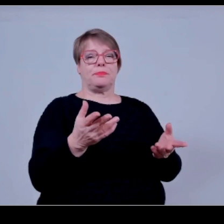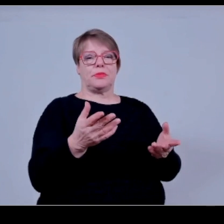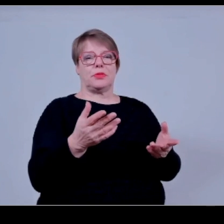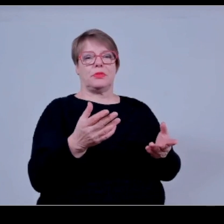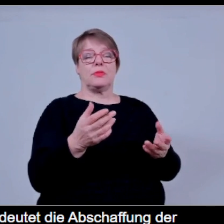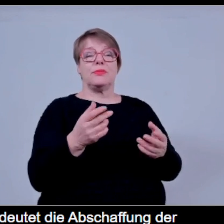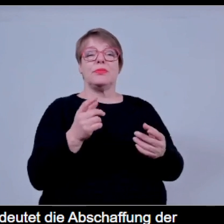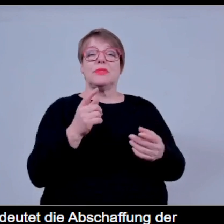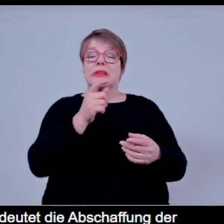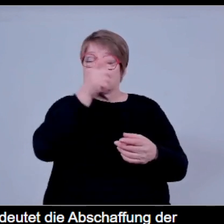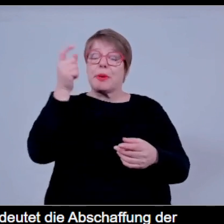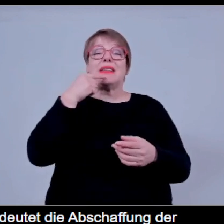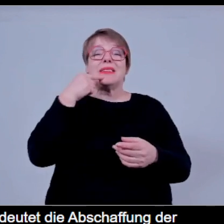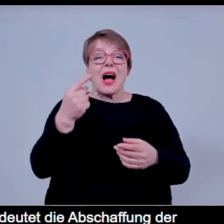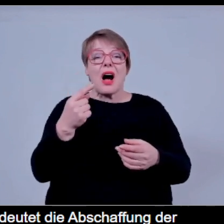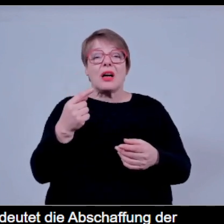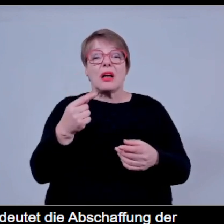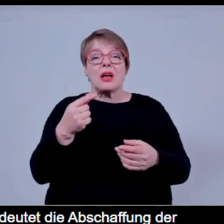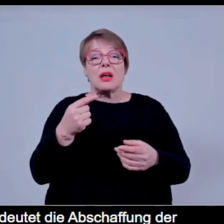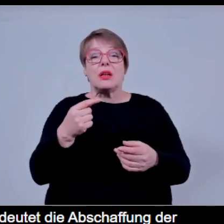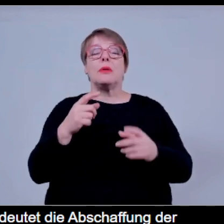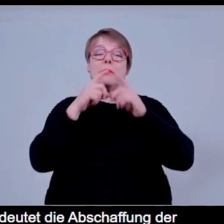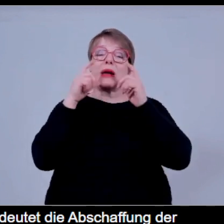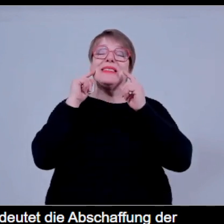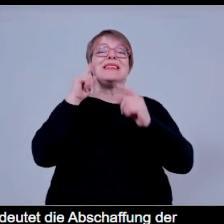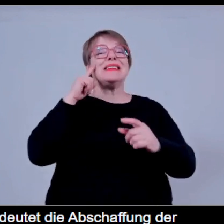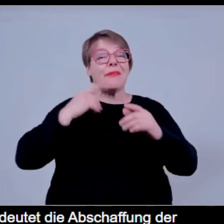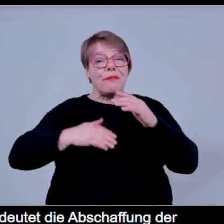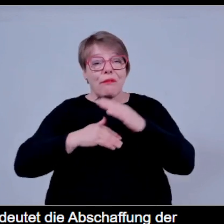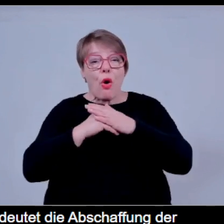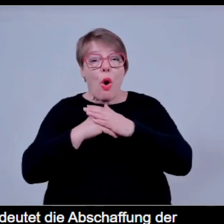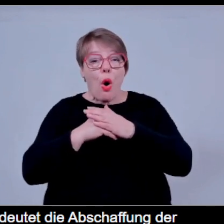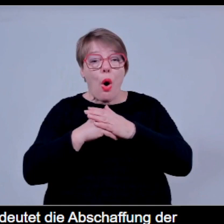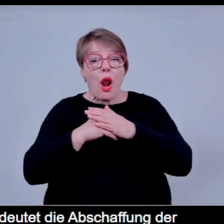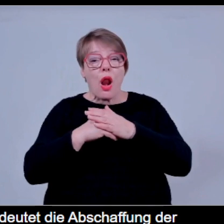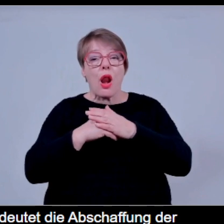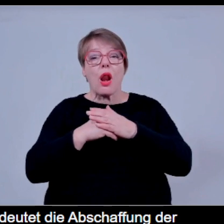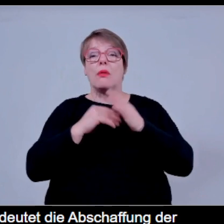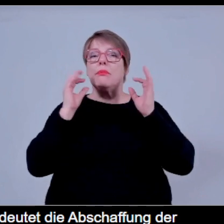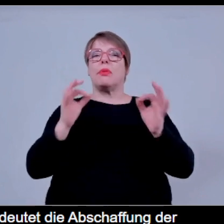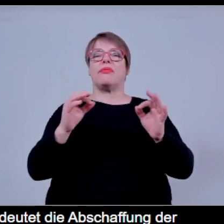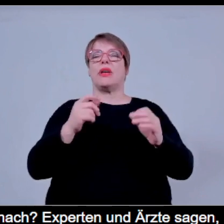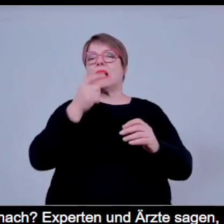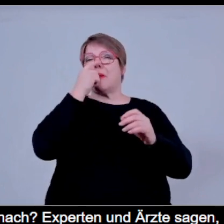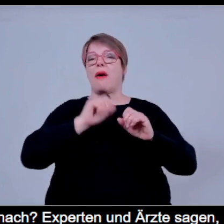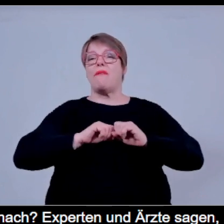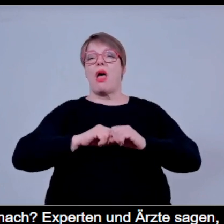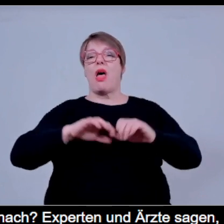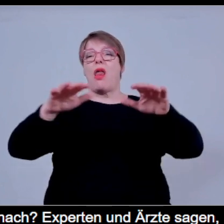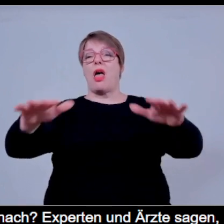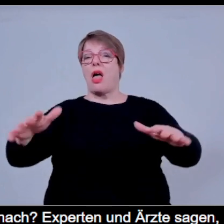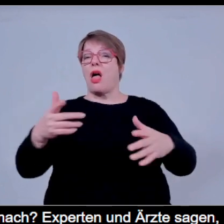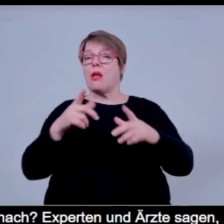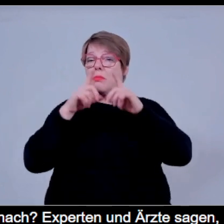Bundesgesetzgeber die Rechtsgrundlage schaffen, was ich im Moment nicht sehen kann, damit die Länder das tatsächlich machen könnten. Und